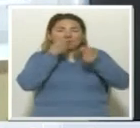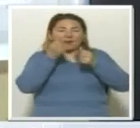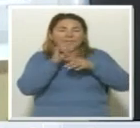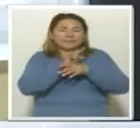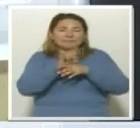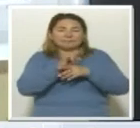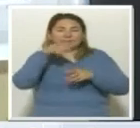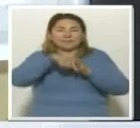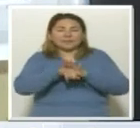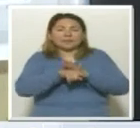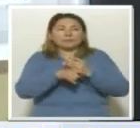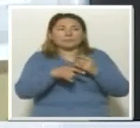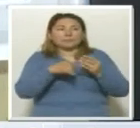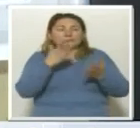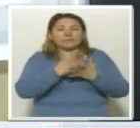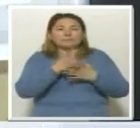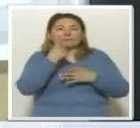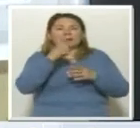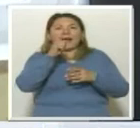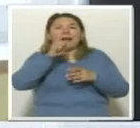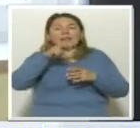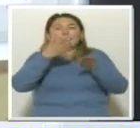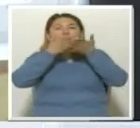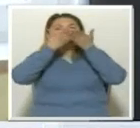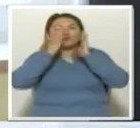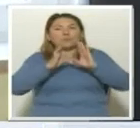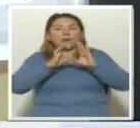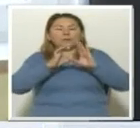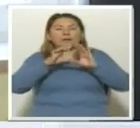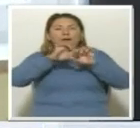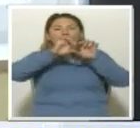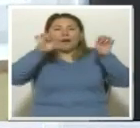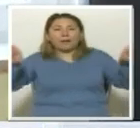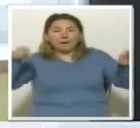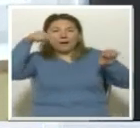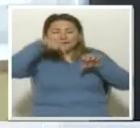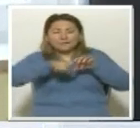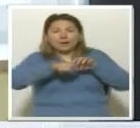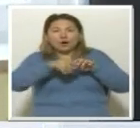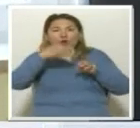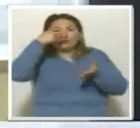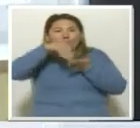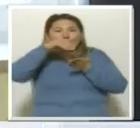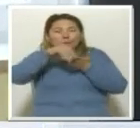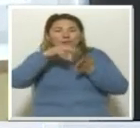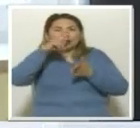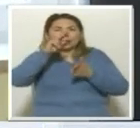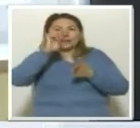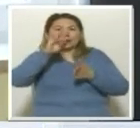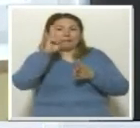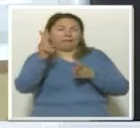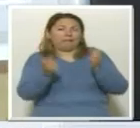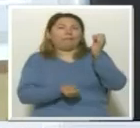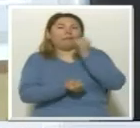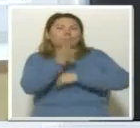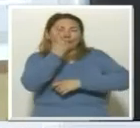бойынша бір халал мұсылман шұжығынан шошқаның ДНК-сы табылды.